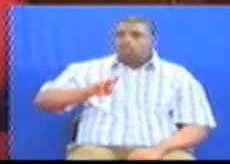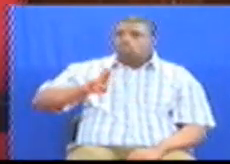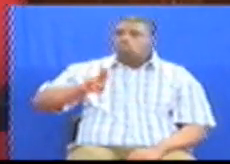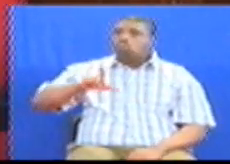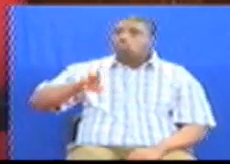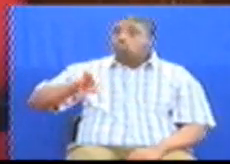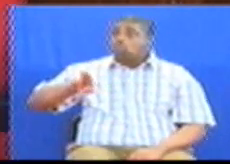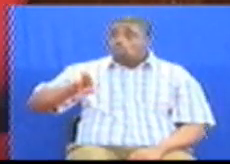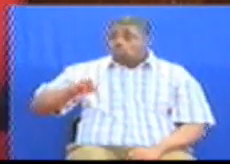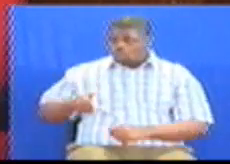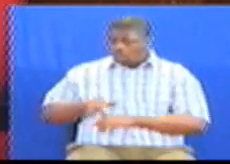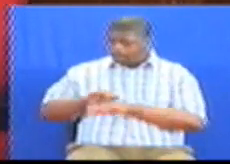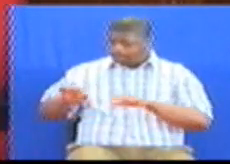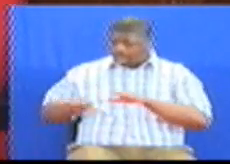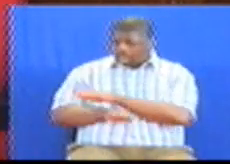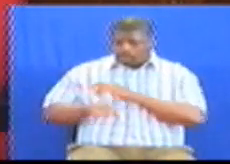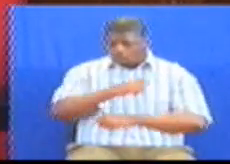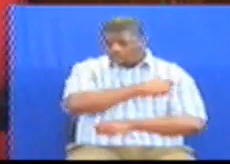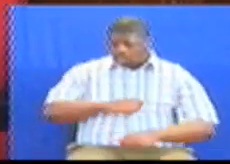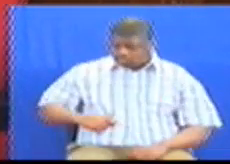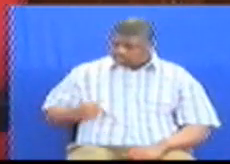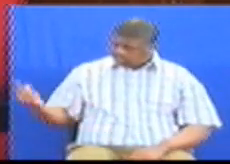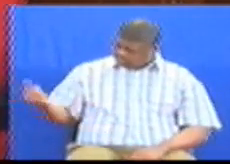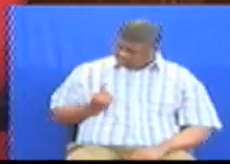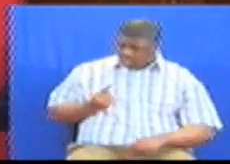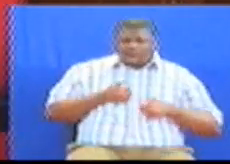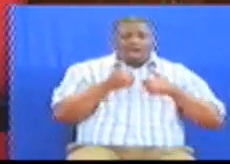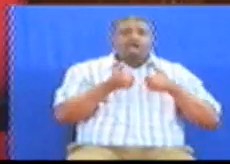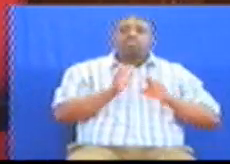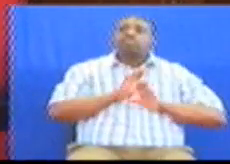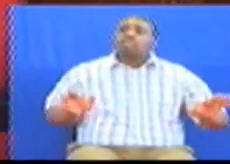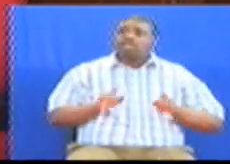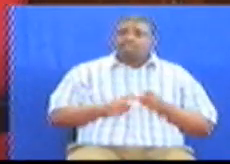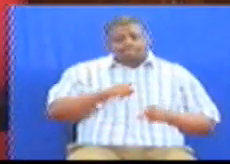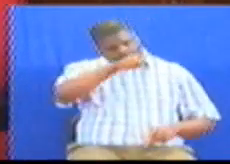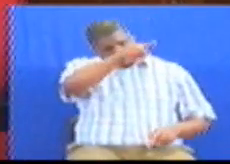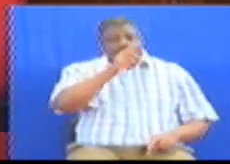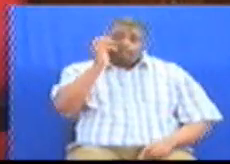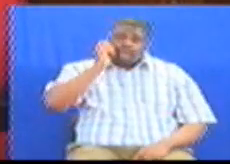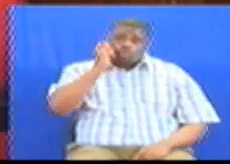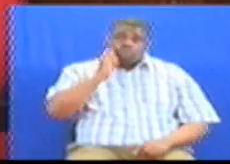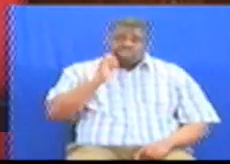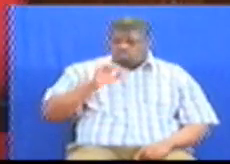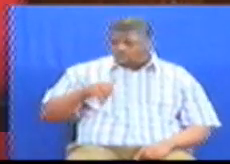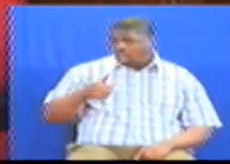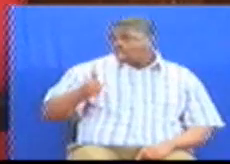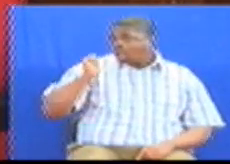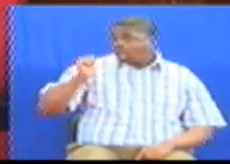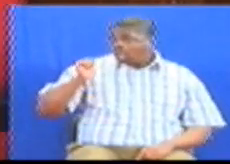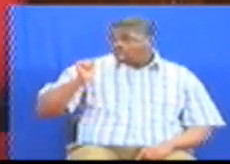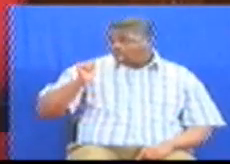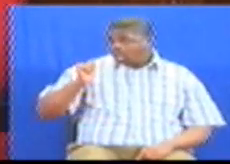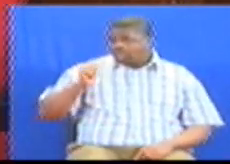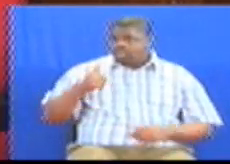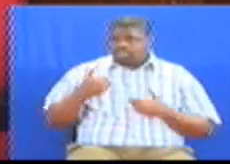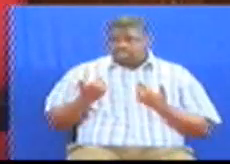wa rais mheshimiwa alitoa ahadi mbele ya mkutano wa hadhara akiwa pale Manyoni mwaka jana.